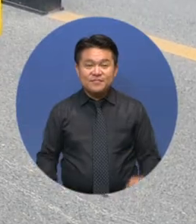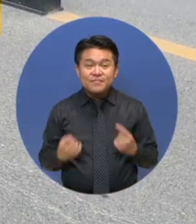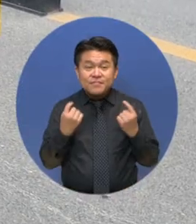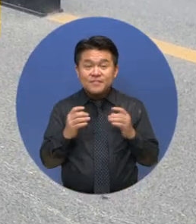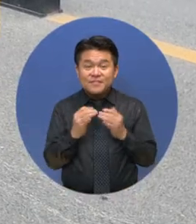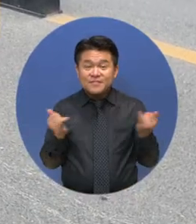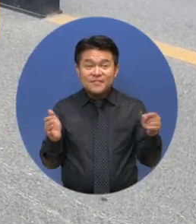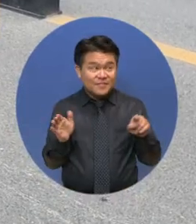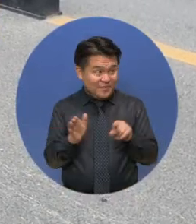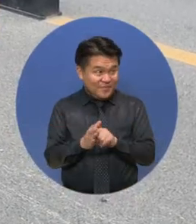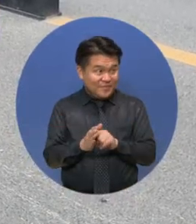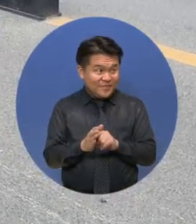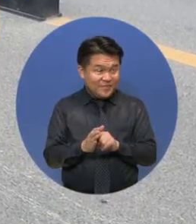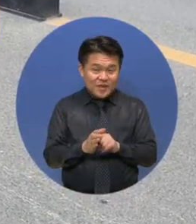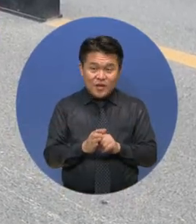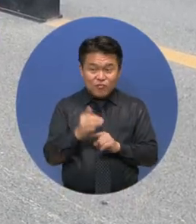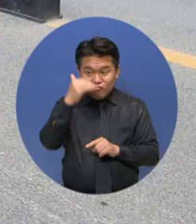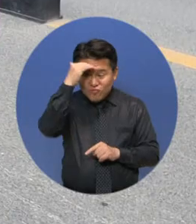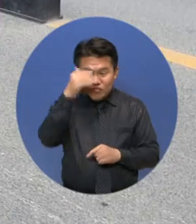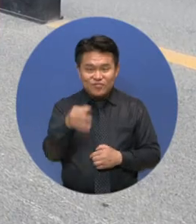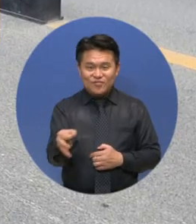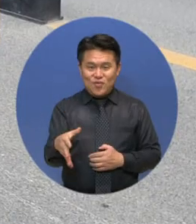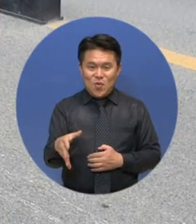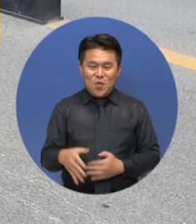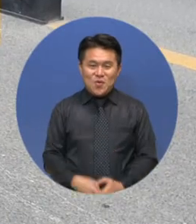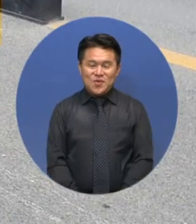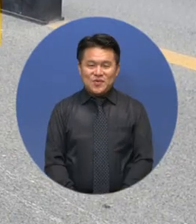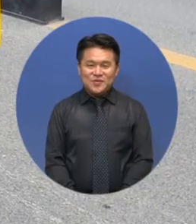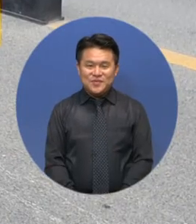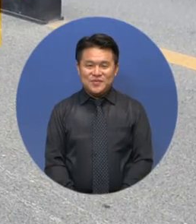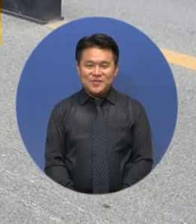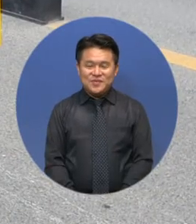관광객들을 위해 무료로 개관한다고 하네요.